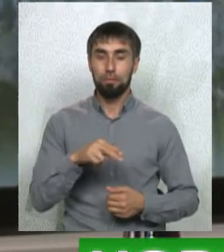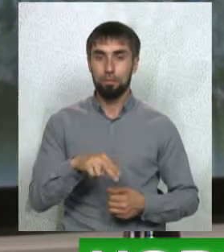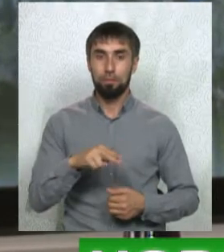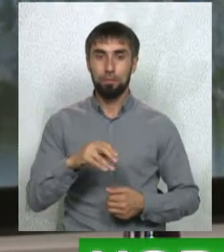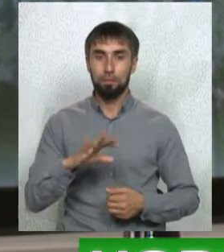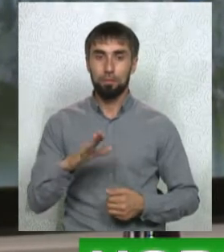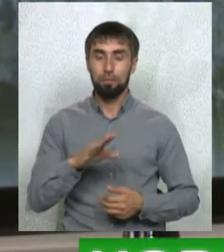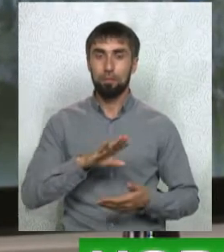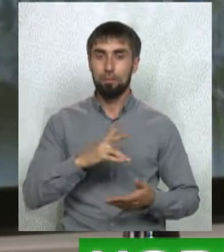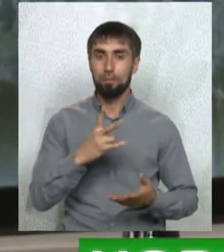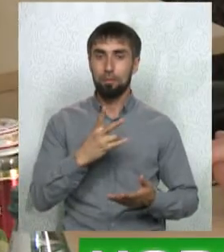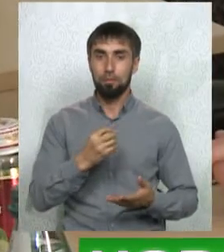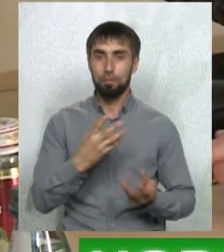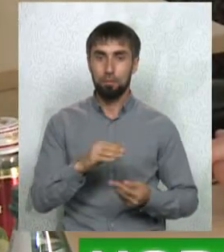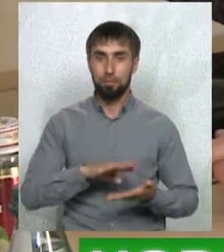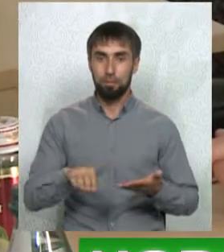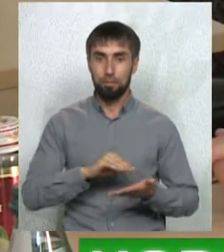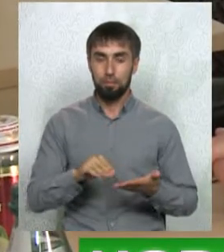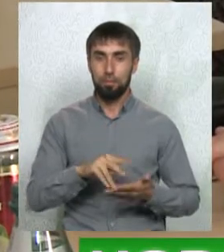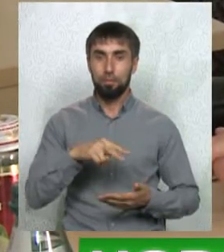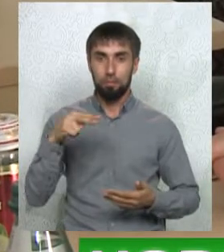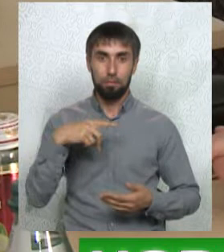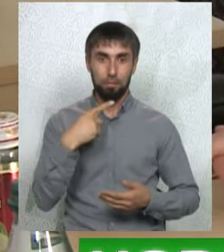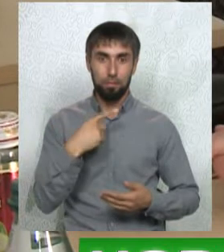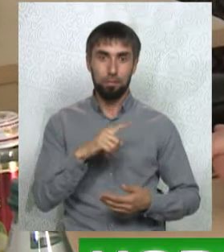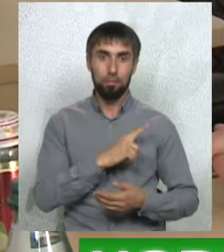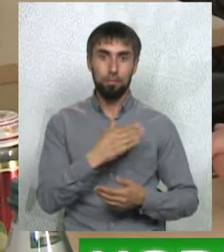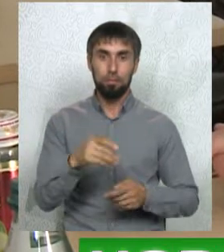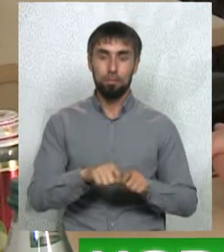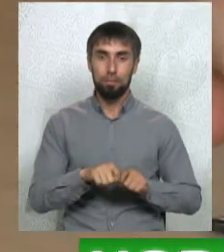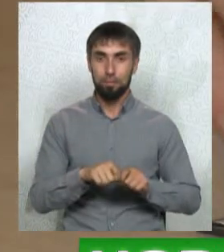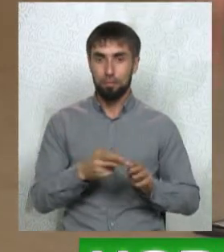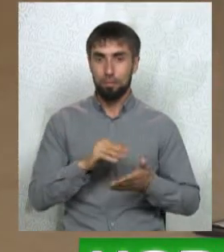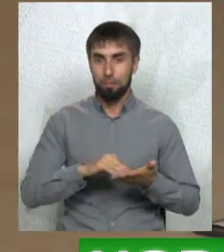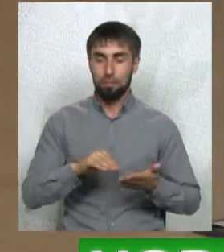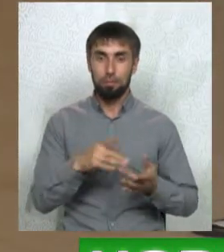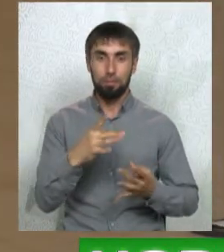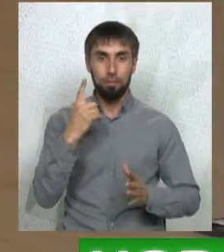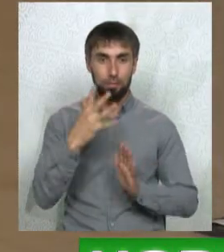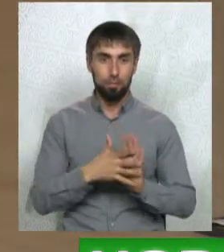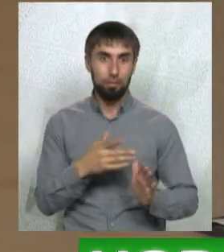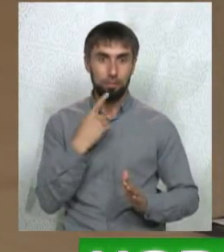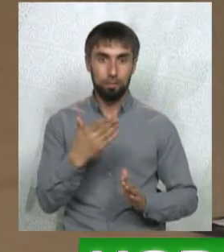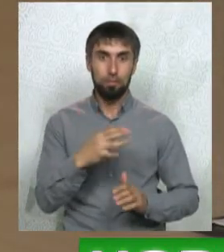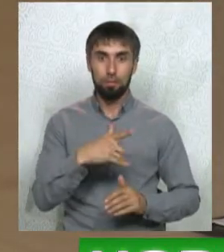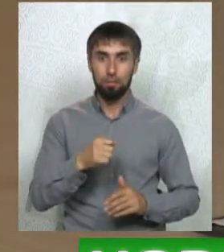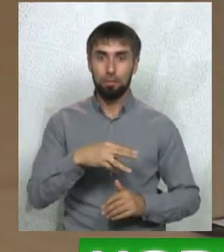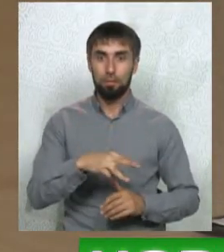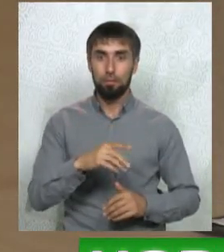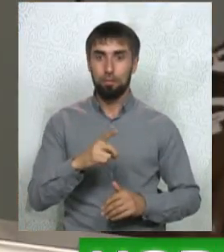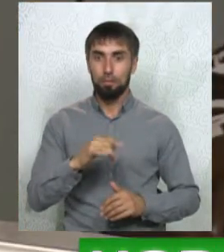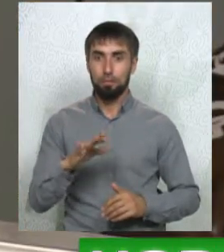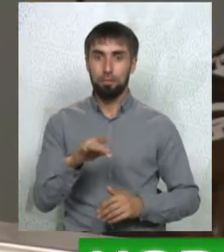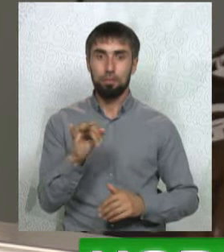без строчки, каждый день пишу. Литераторы говорят, сила его произведения – это простой и понятный язык. Книги Мусы Хадзиева